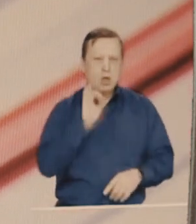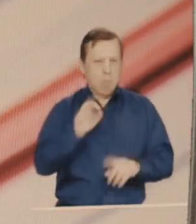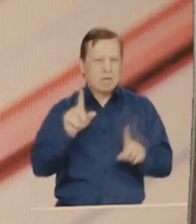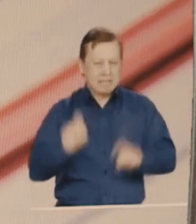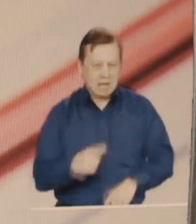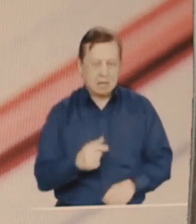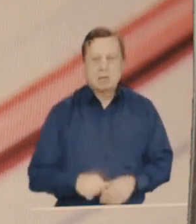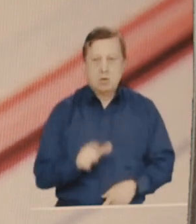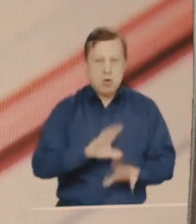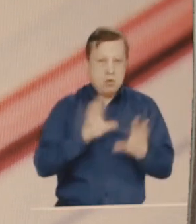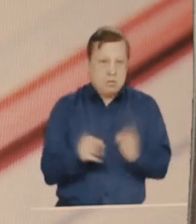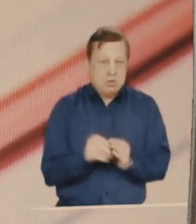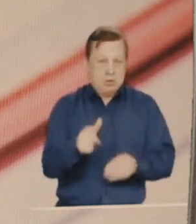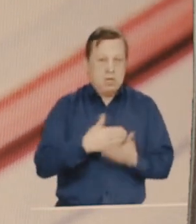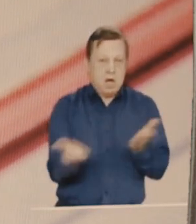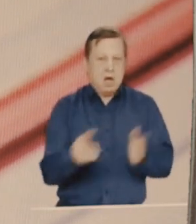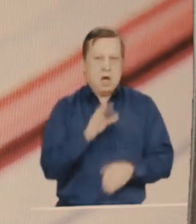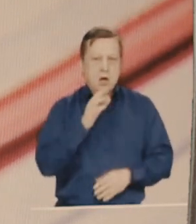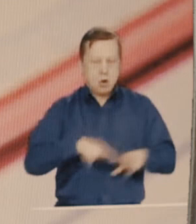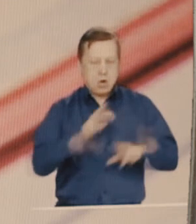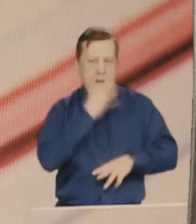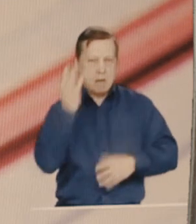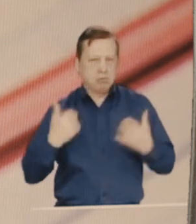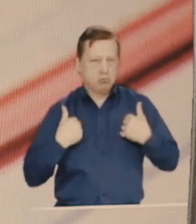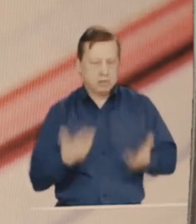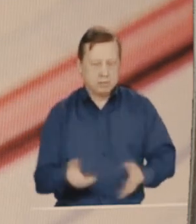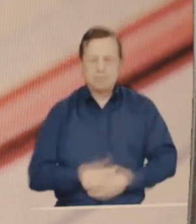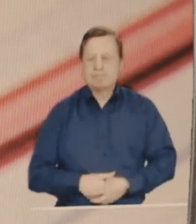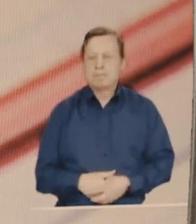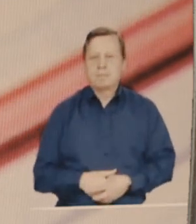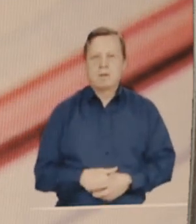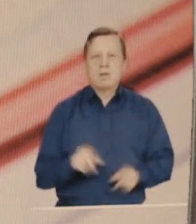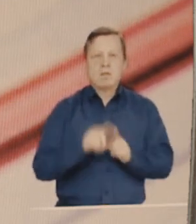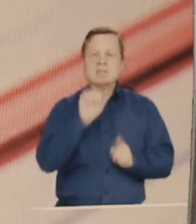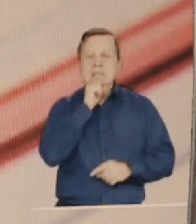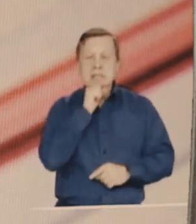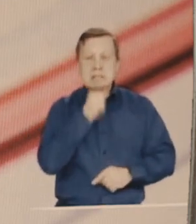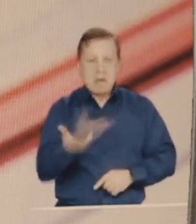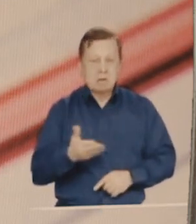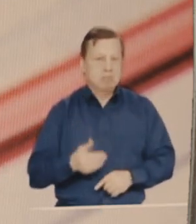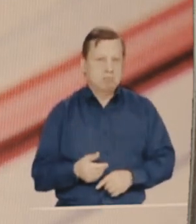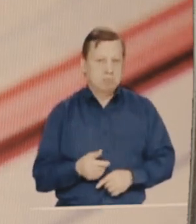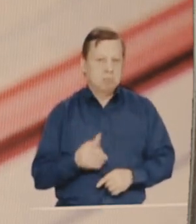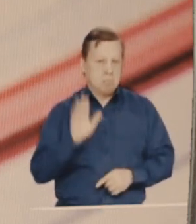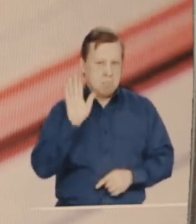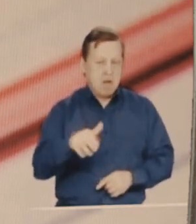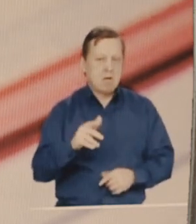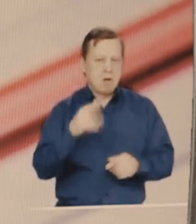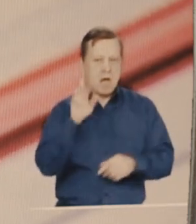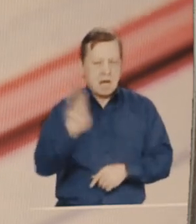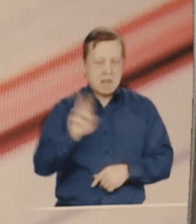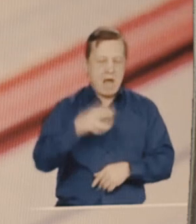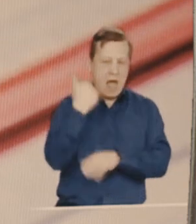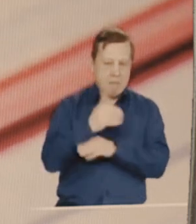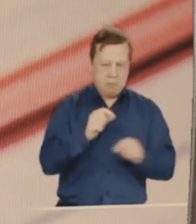To wszystko dało polskiej rodzinie znacznie lepsze życie. Obok tego polscy seniorzy zyskali wreszcie godziwą waloryzację rent i